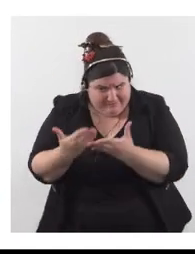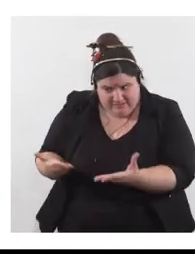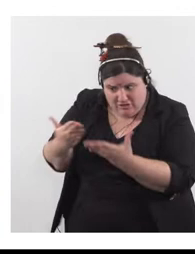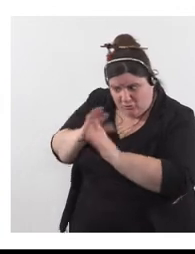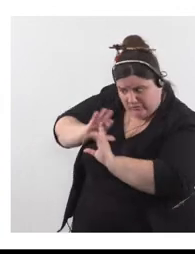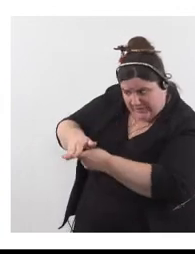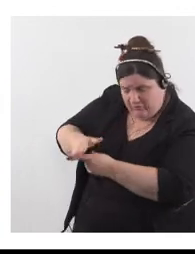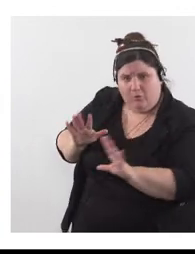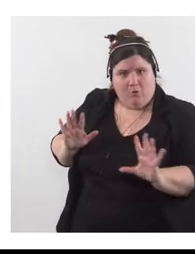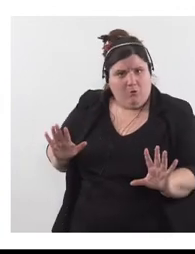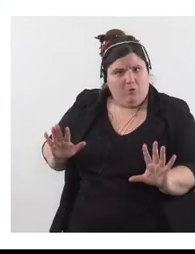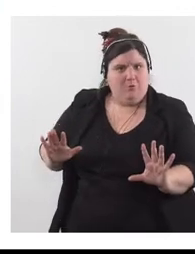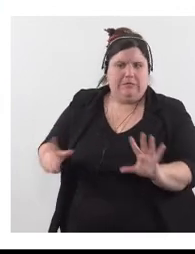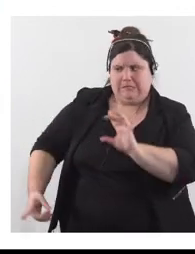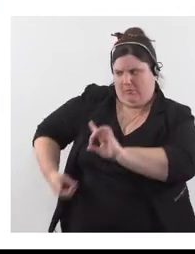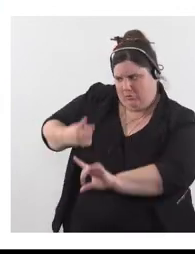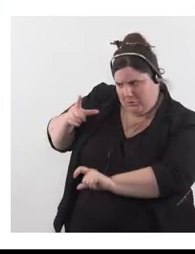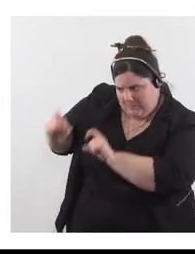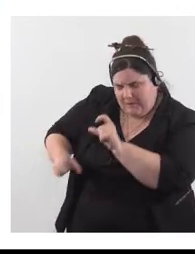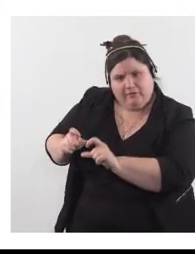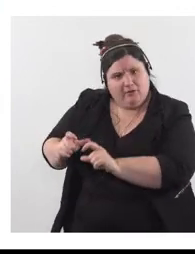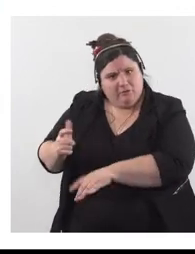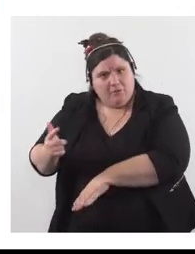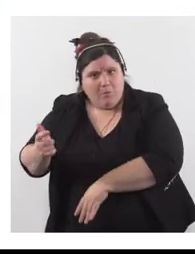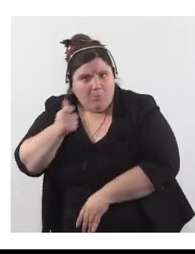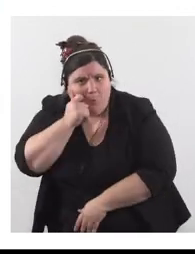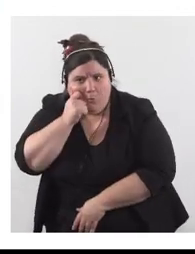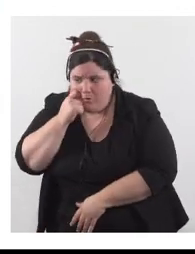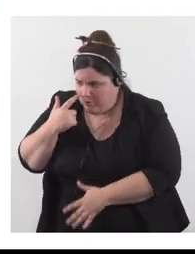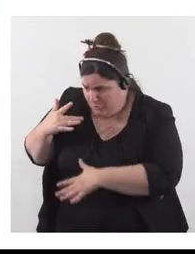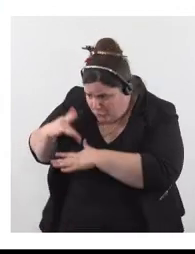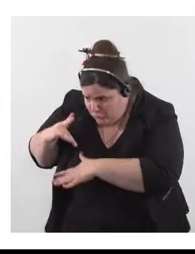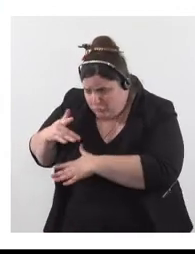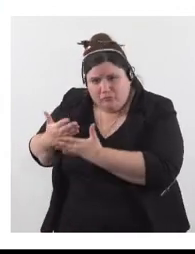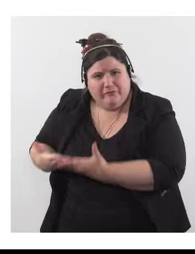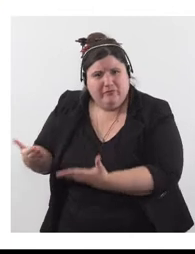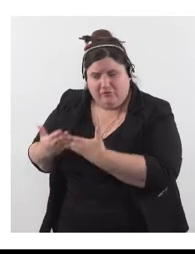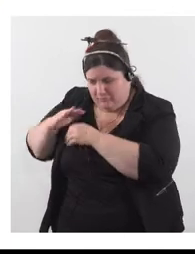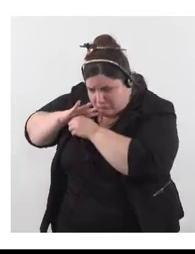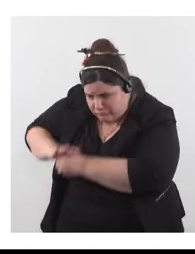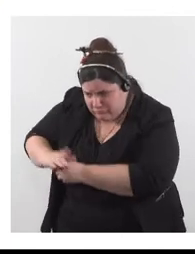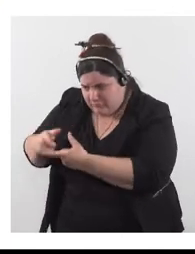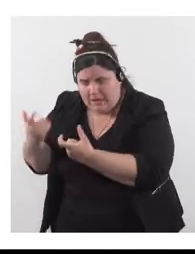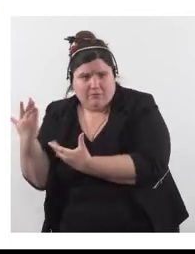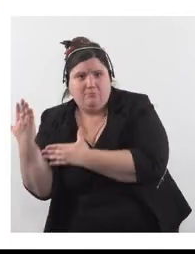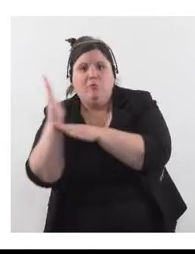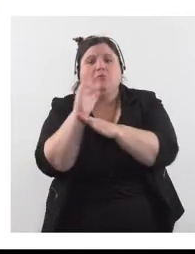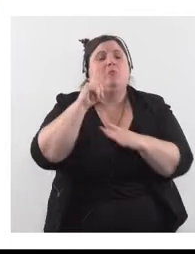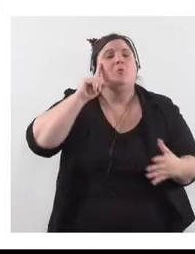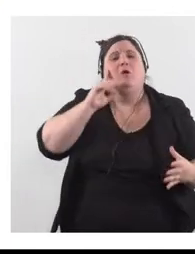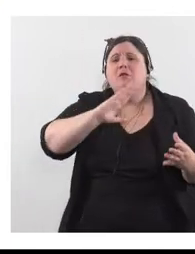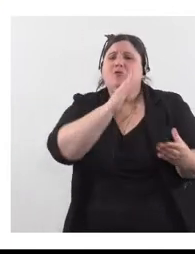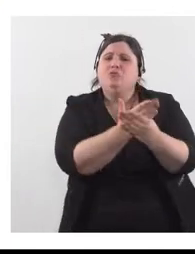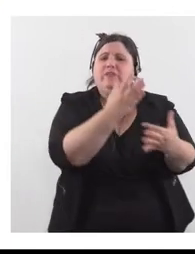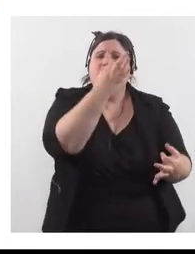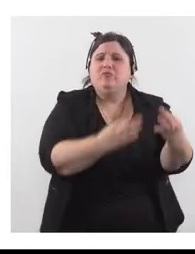eh bien, à leur montrer, je le leur montre. Parce que derrière des cas de discrimination, il y a des visages et il faut